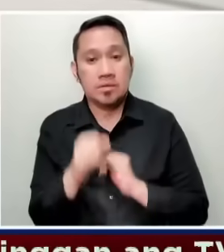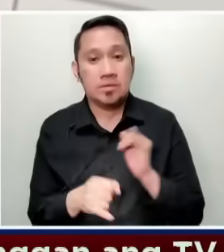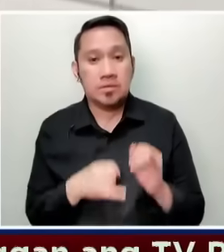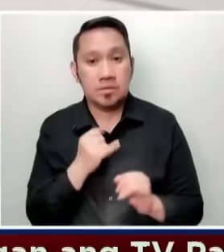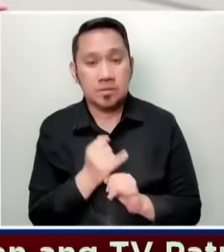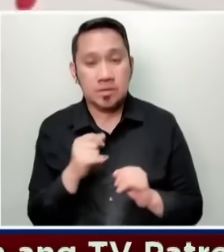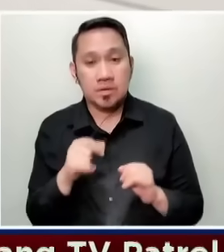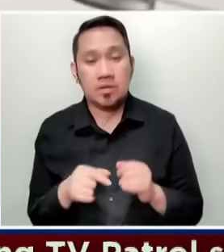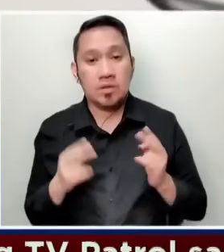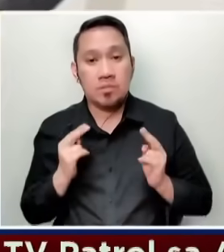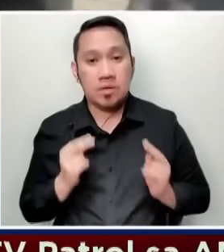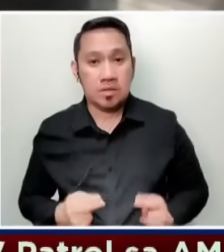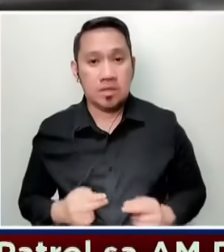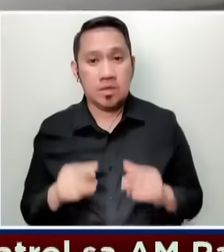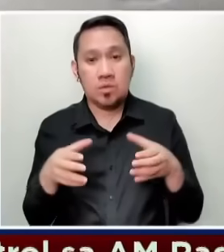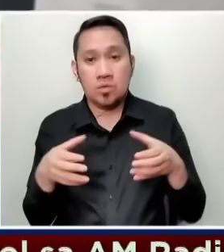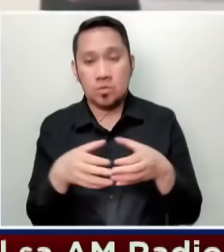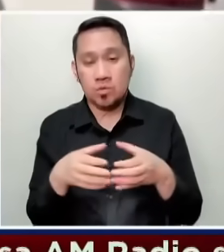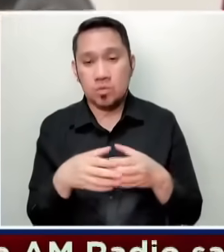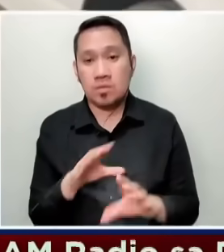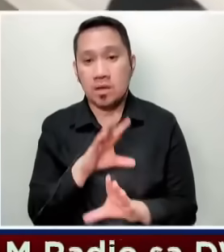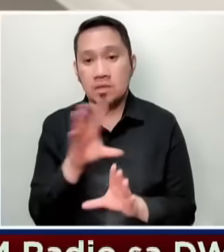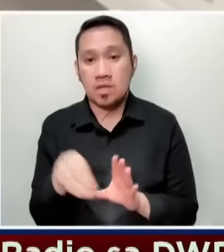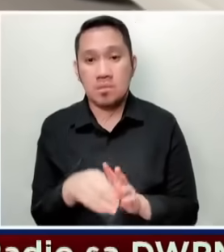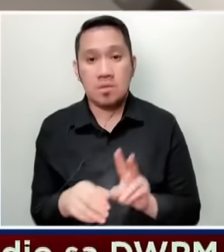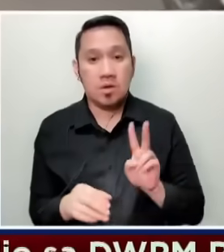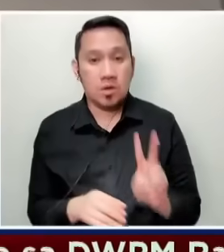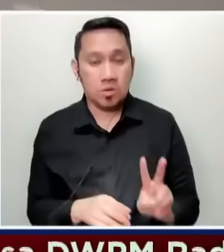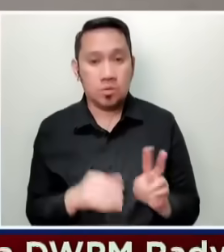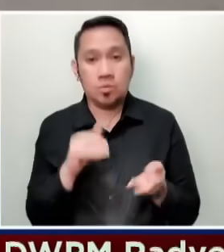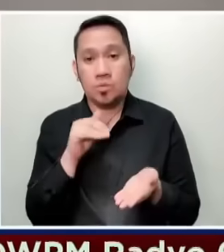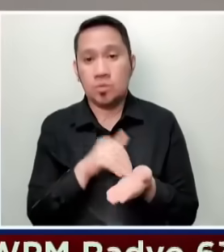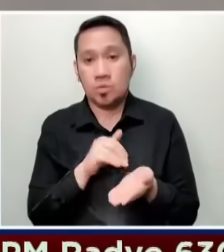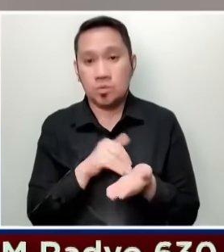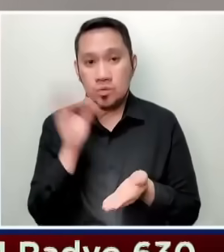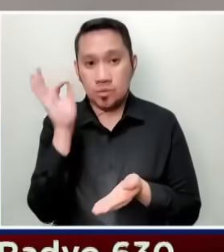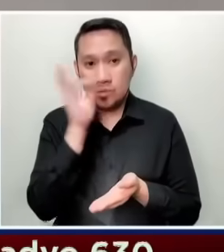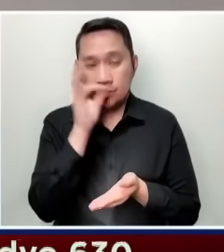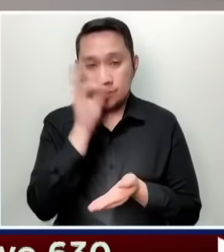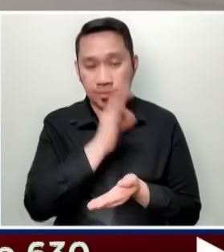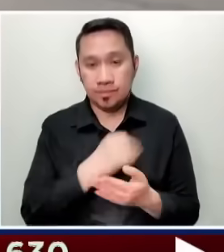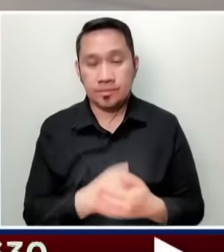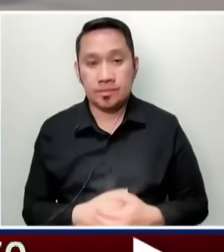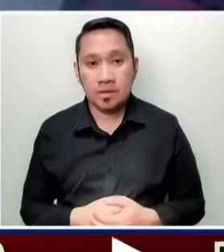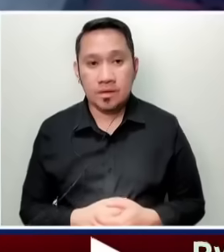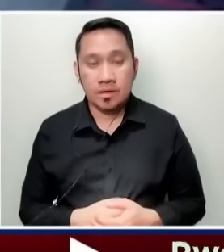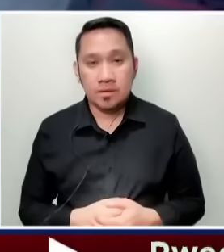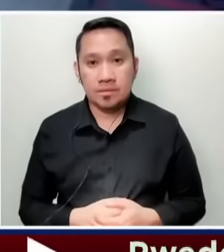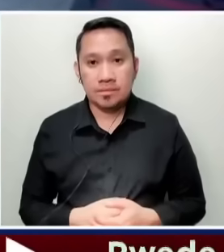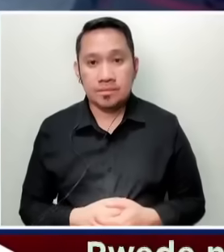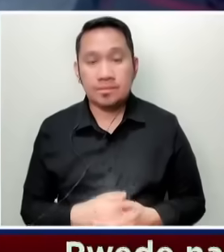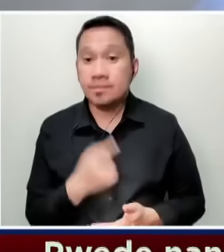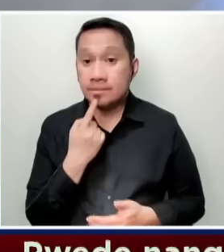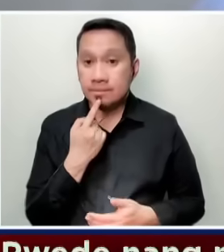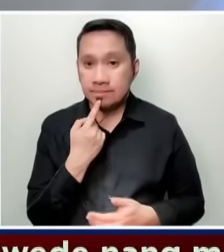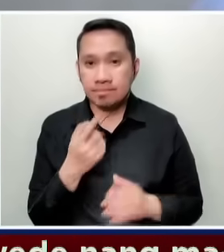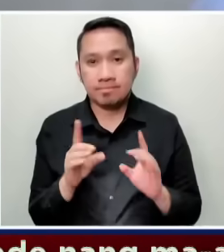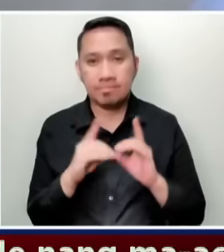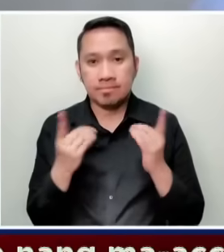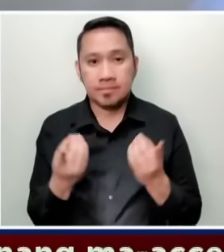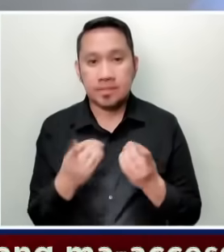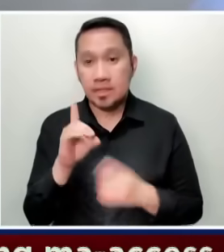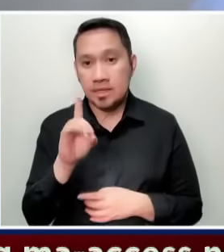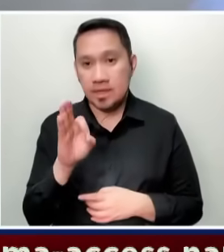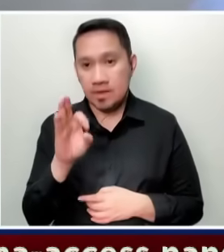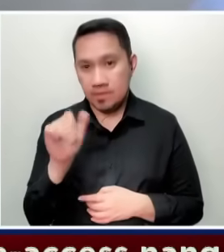groups, kabilang na ang dalawang Pilipinong doktor na miyembro ng grupong Doctors Without Borders. Ayon po sa Department of Foreign Affairs